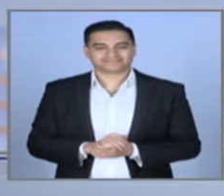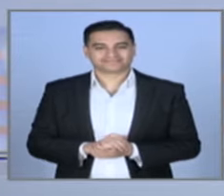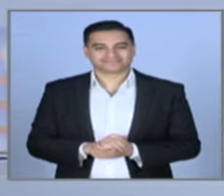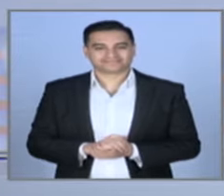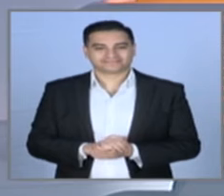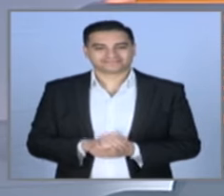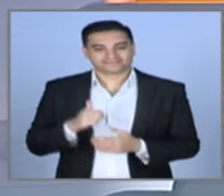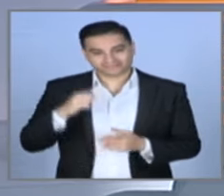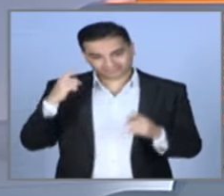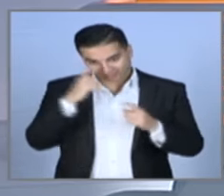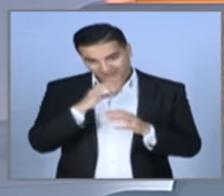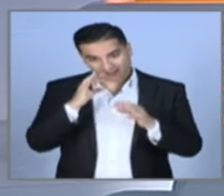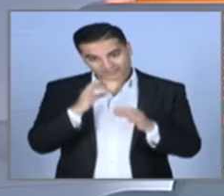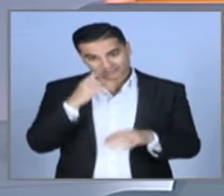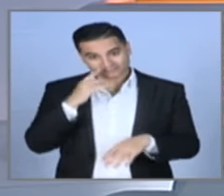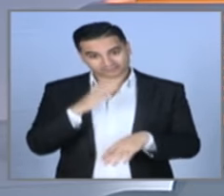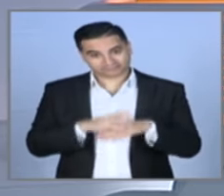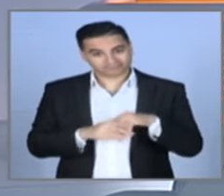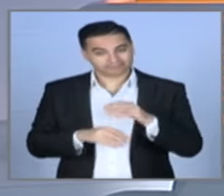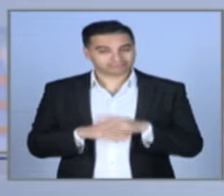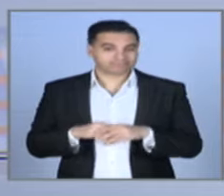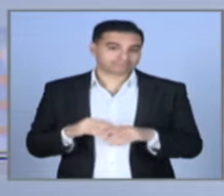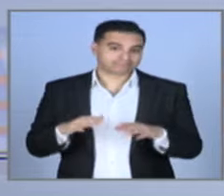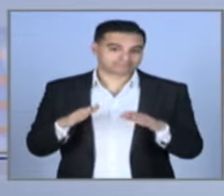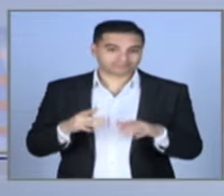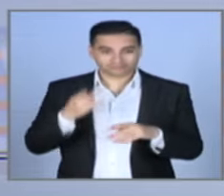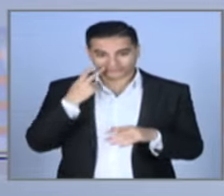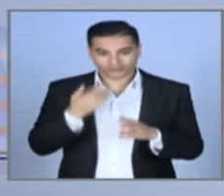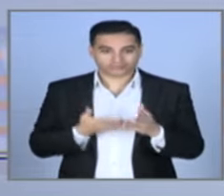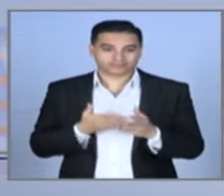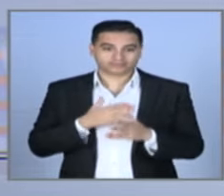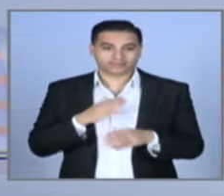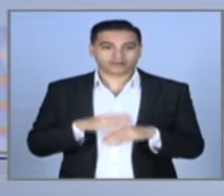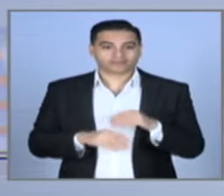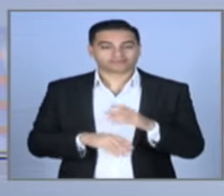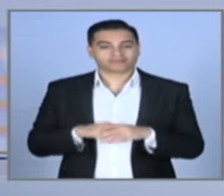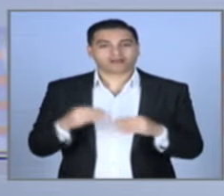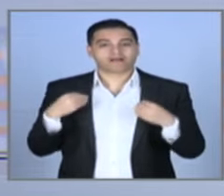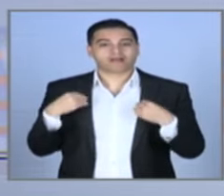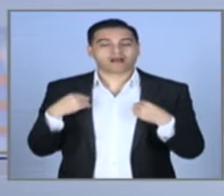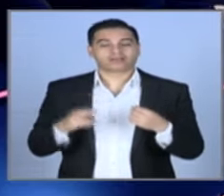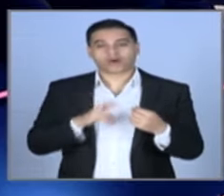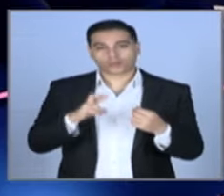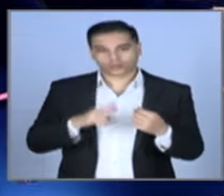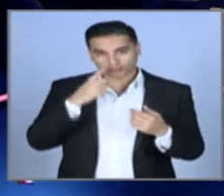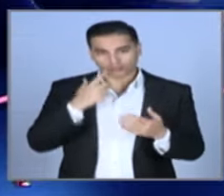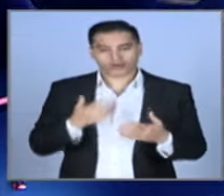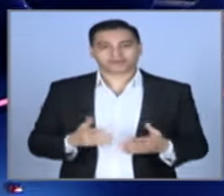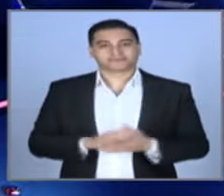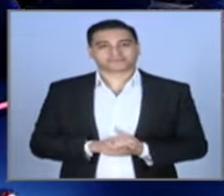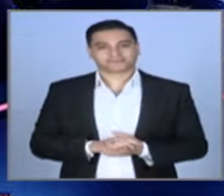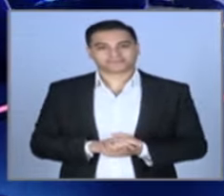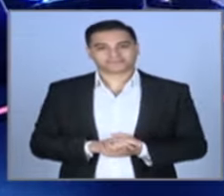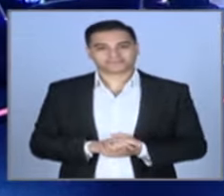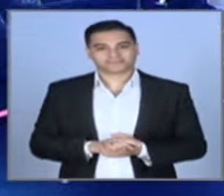ريسك عالي جدا. نو ريسك نو فن. بالظبط كده، نو ريسك نو فن. رياضة، والسؤال هو